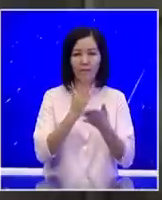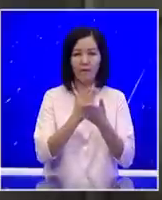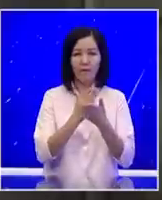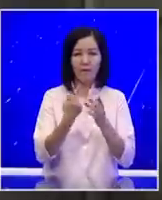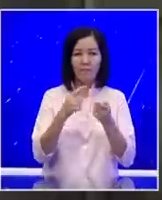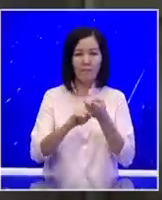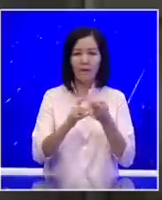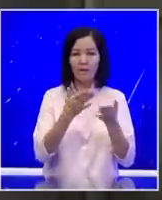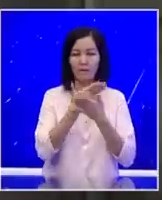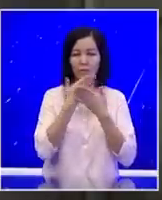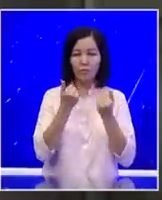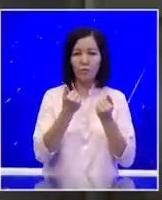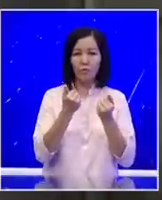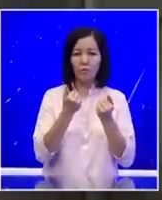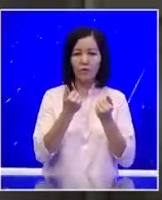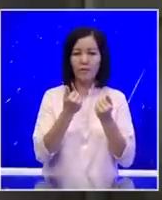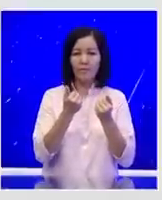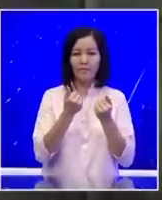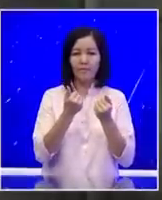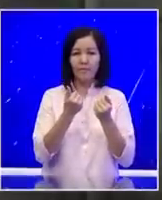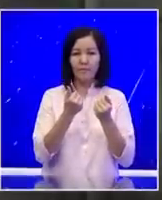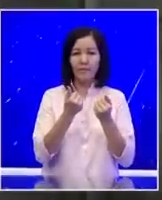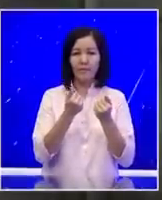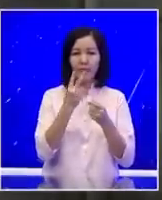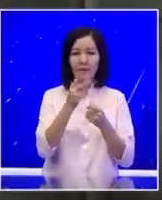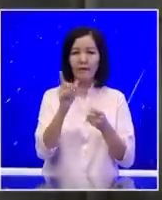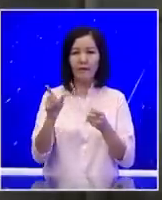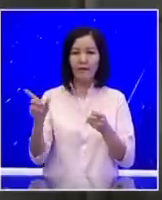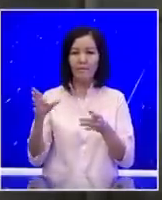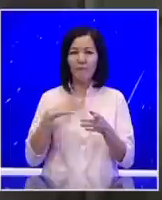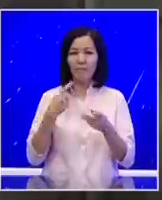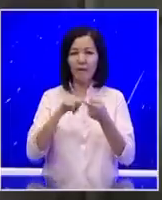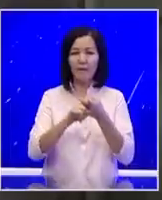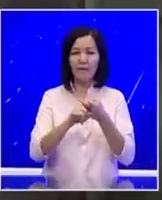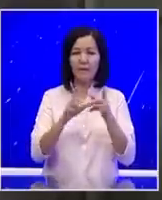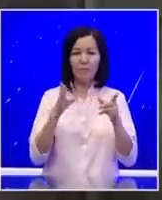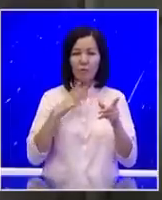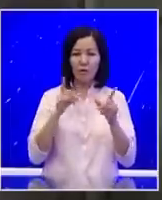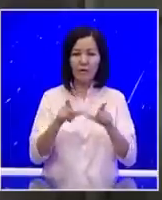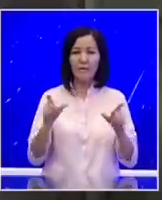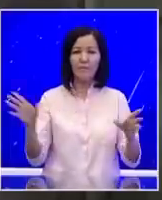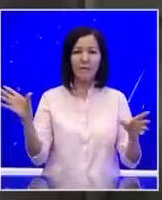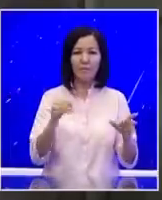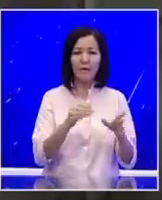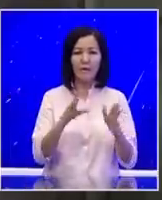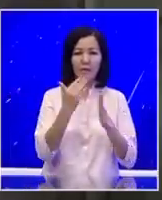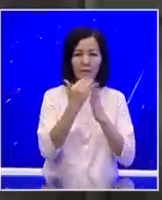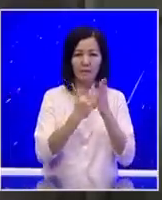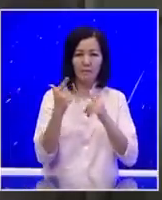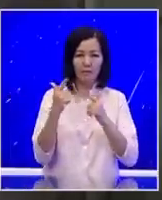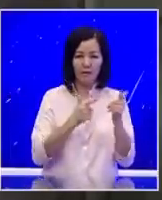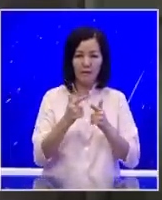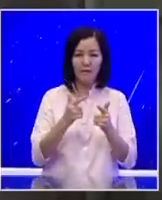байланысты емес, яғни контакты болған адамдар емес. Бұл екі адаммен болған контакта болған адамдардың барлықтары анықталған.